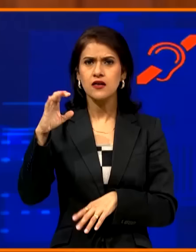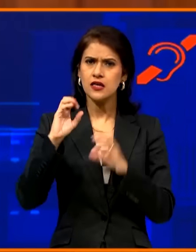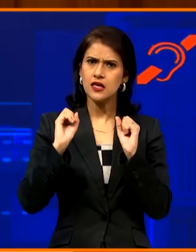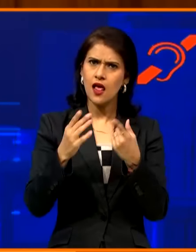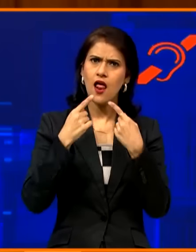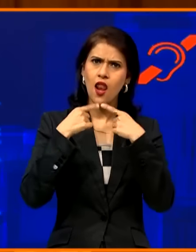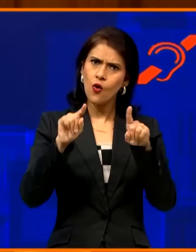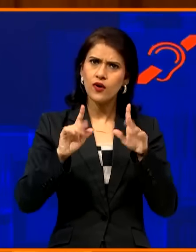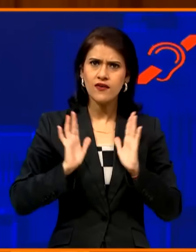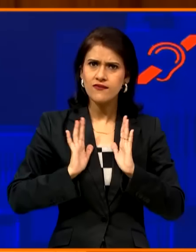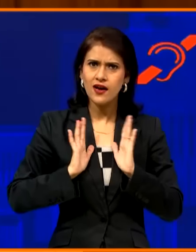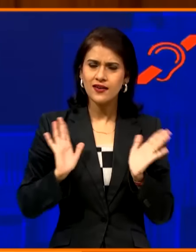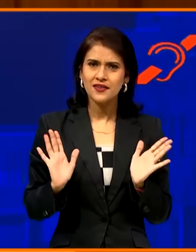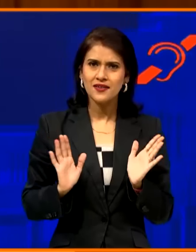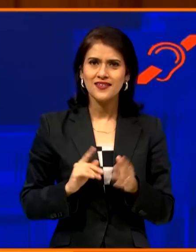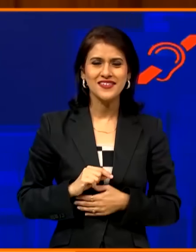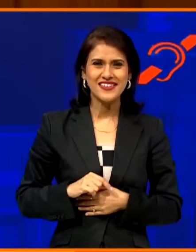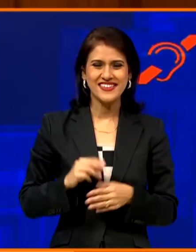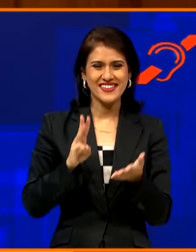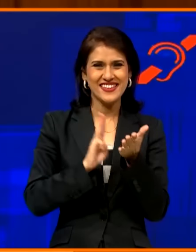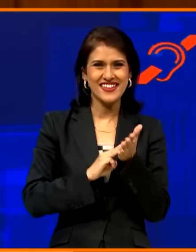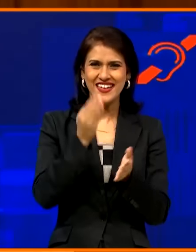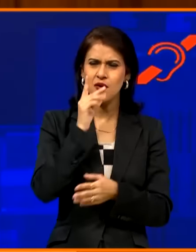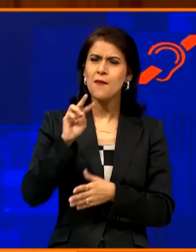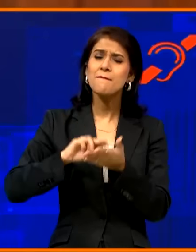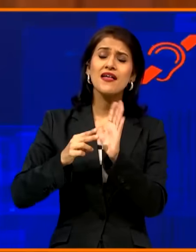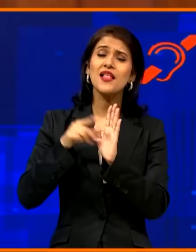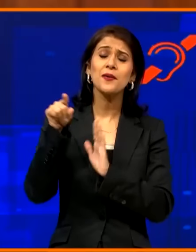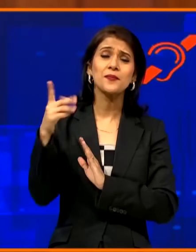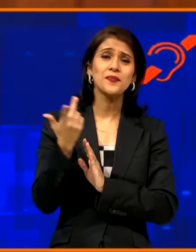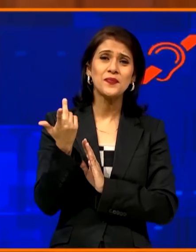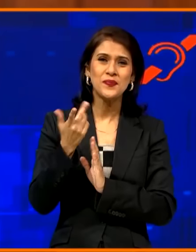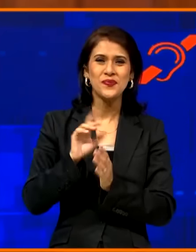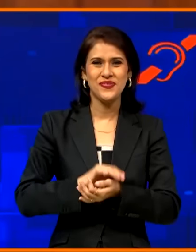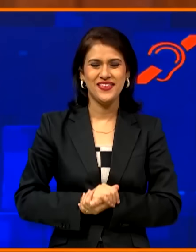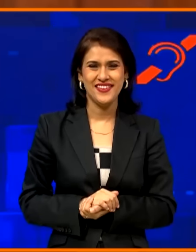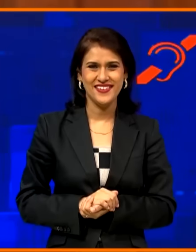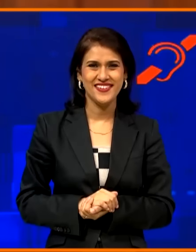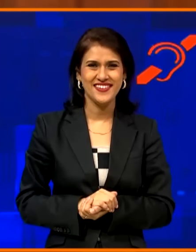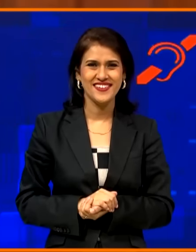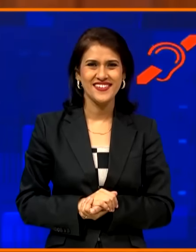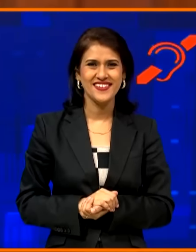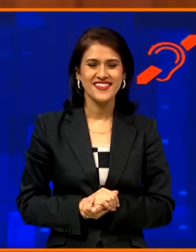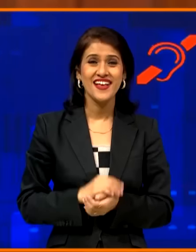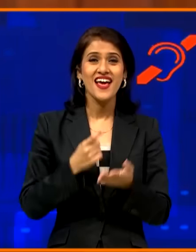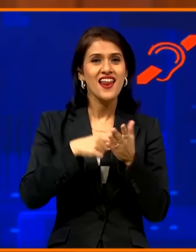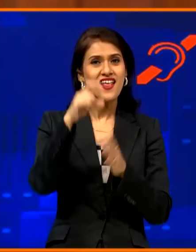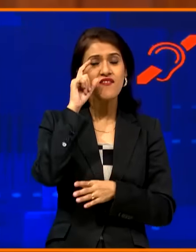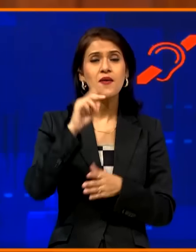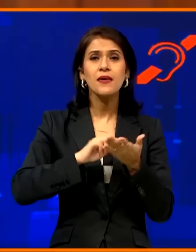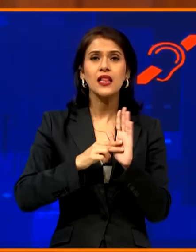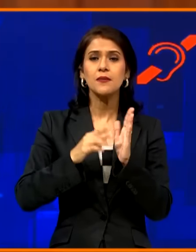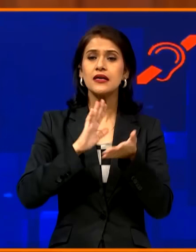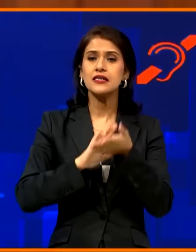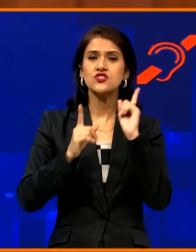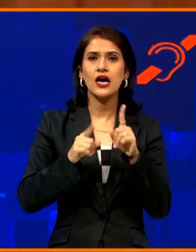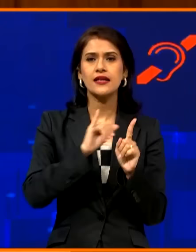ठीक है इससे क्या मुराद है आपकी क्योंकि उसमें यही तो है कि भाई शादियां सबकी एक तरीके से